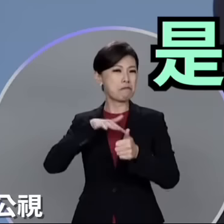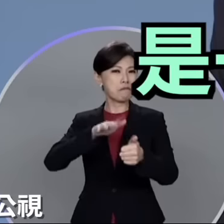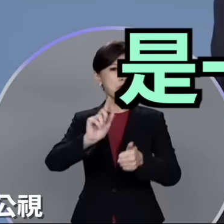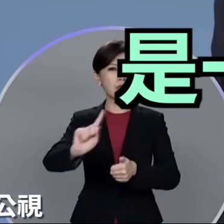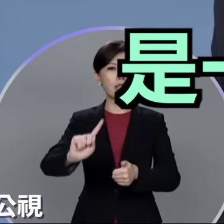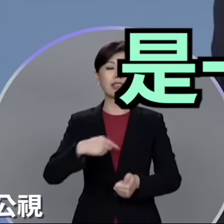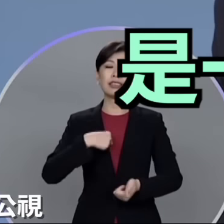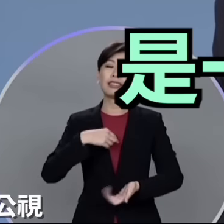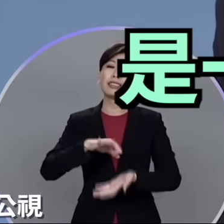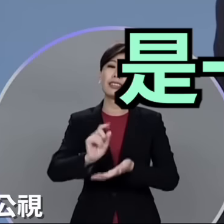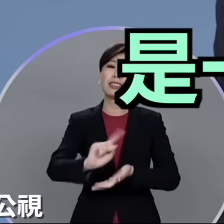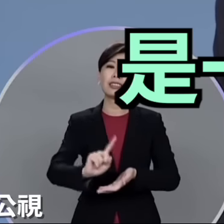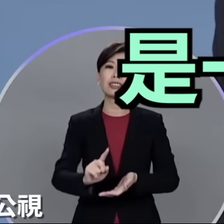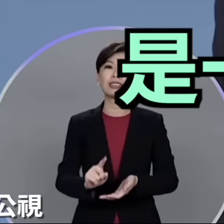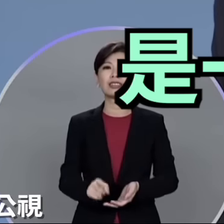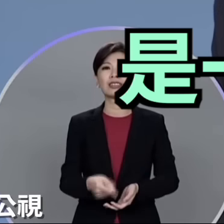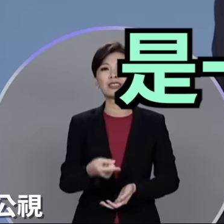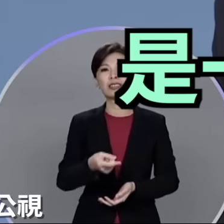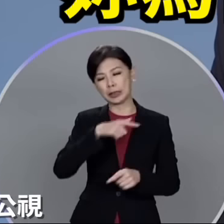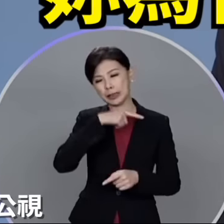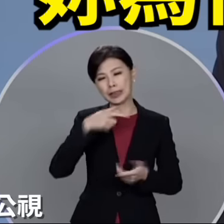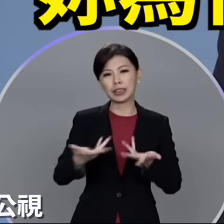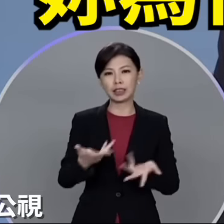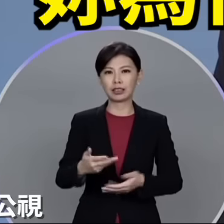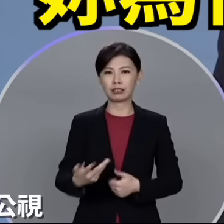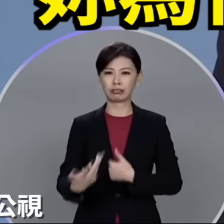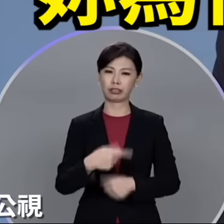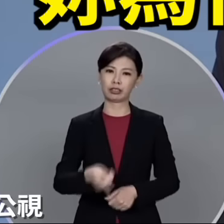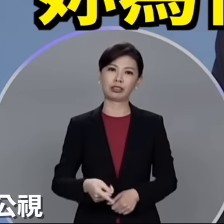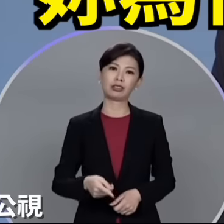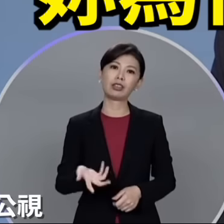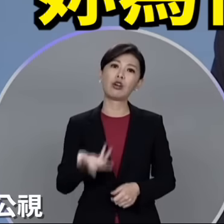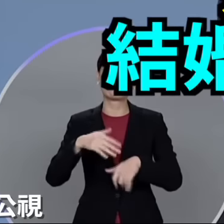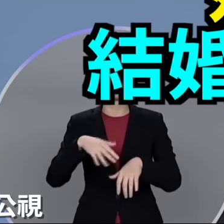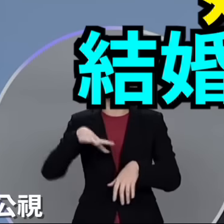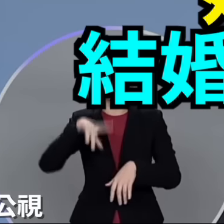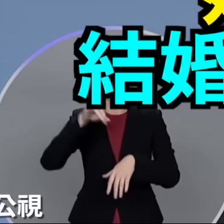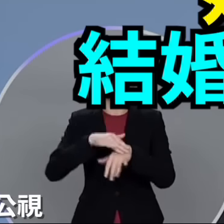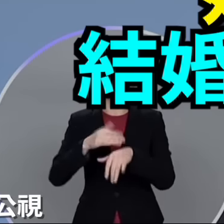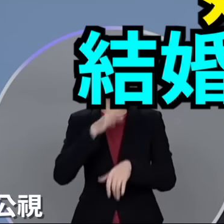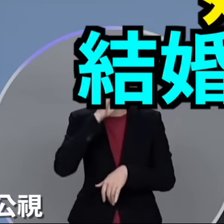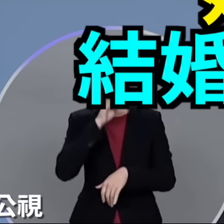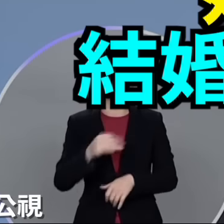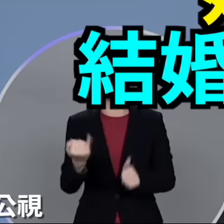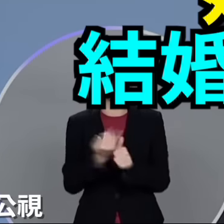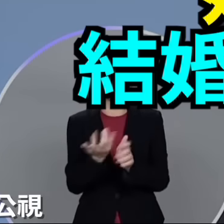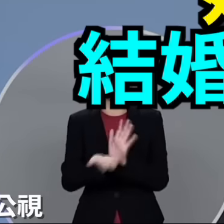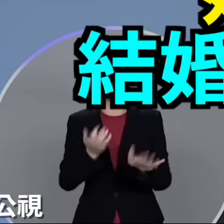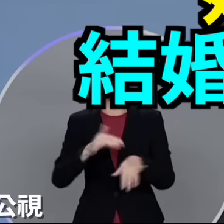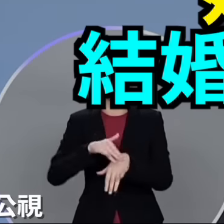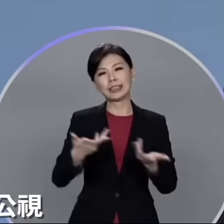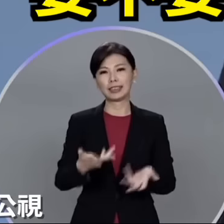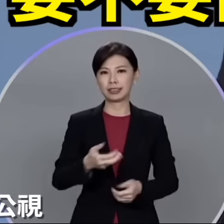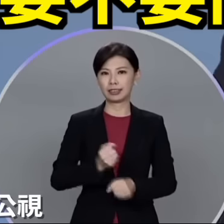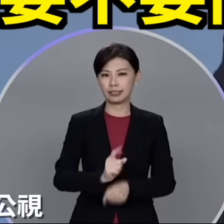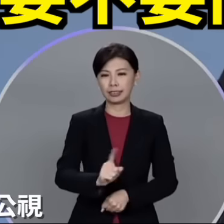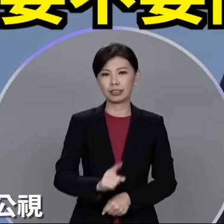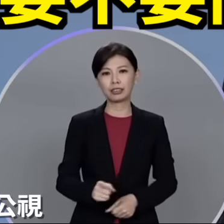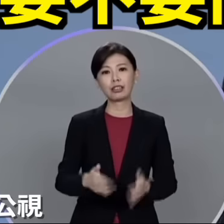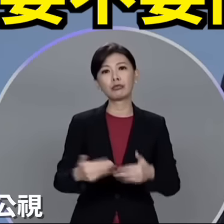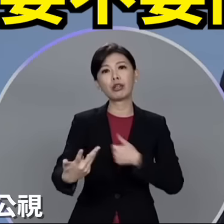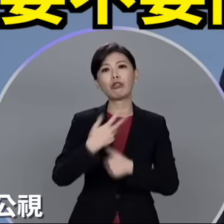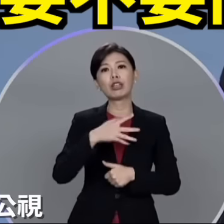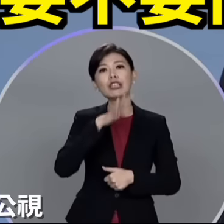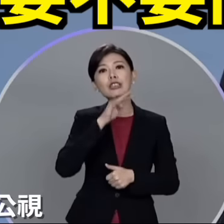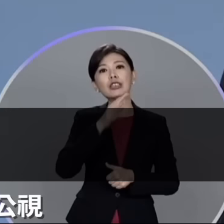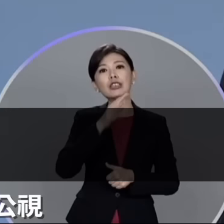海，你跟我谈的是一个漱口杯的问题。你为什么不问我初恋几岁？你为什么不问我结婚之前谈过几次恋爱？要不要问我几岁